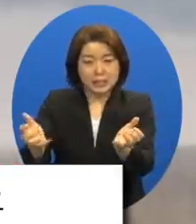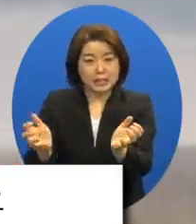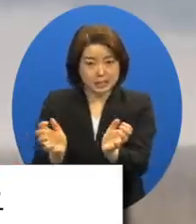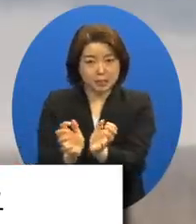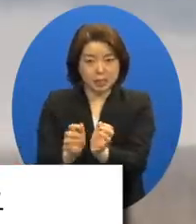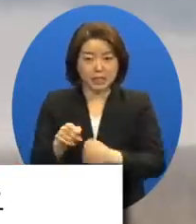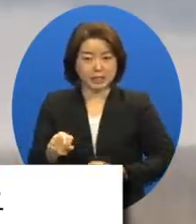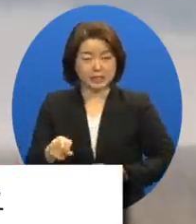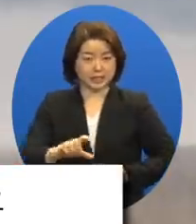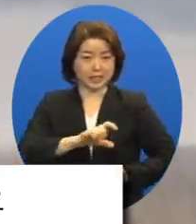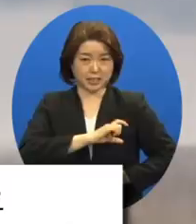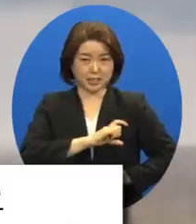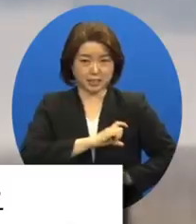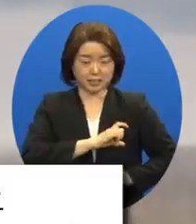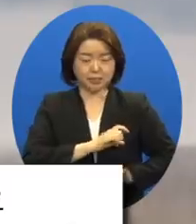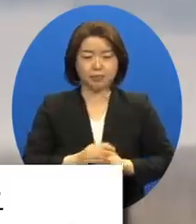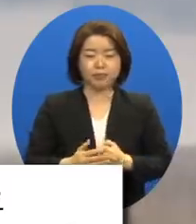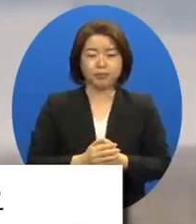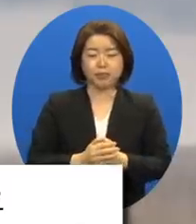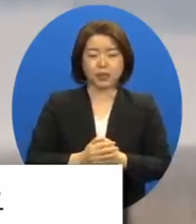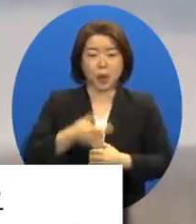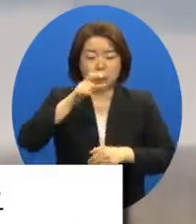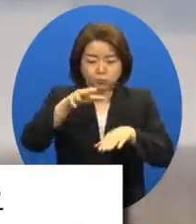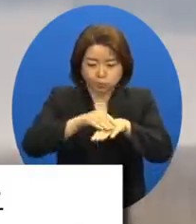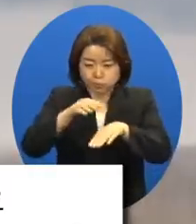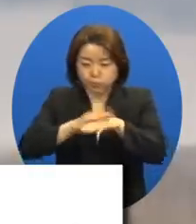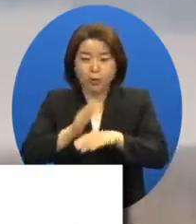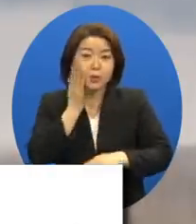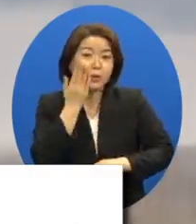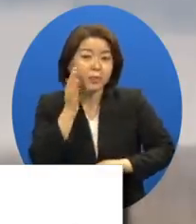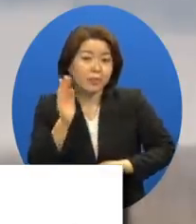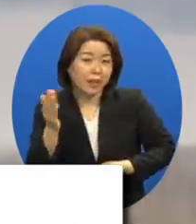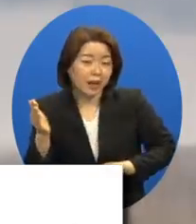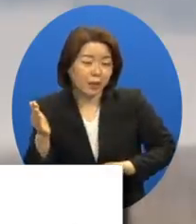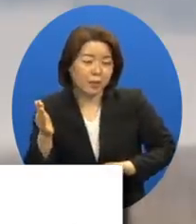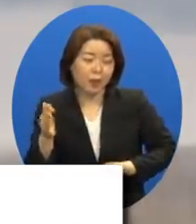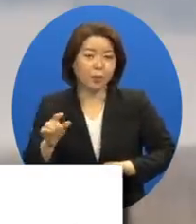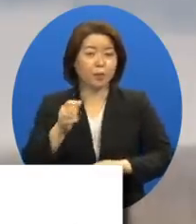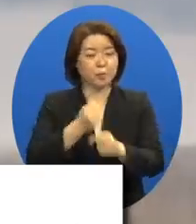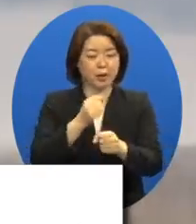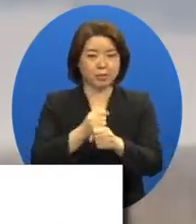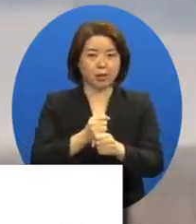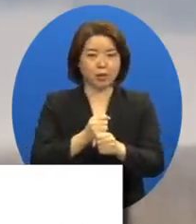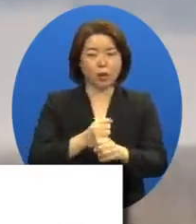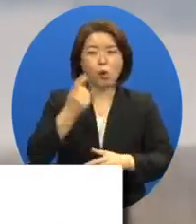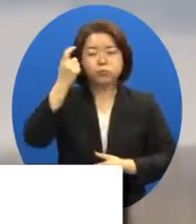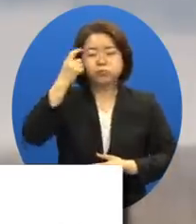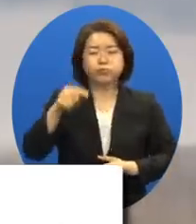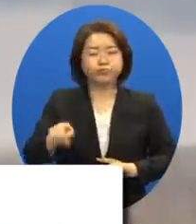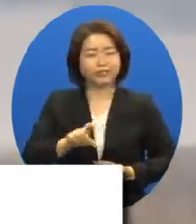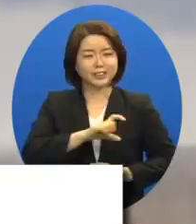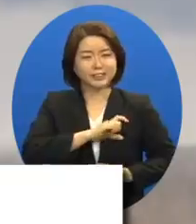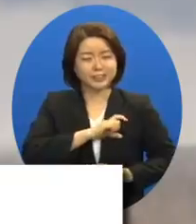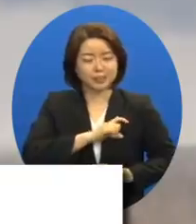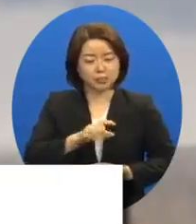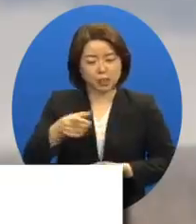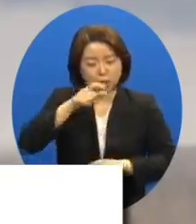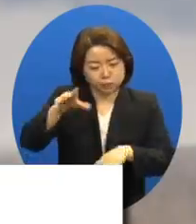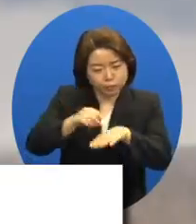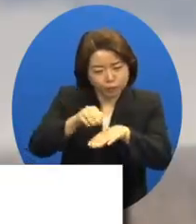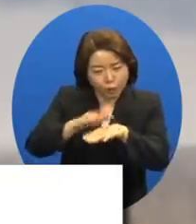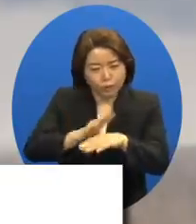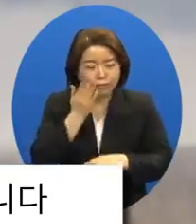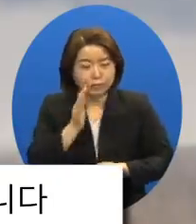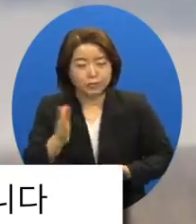그 팀 이름을 젖은 낙엽 이라고 그렇게 붙혀 떠라 그래서 왜 도대체 이름을 젖은 낙엽 이라 부천 냐